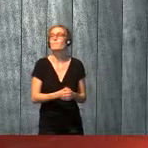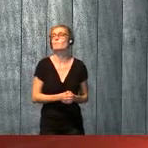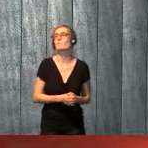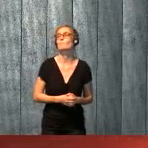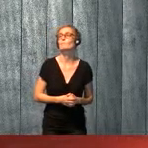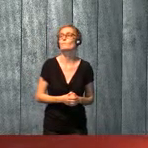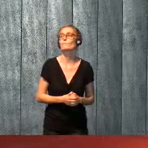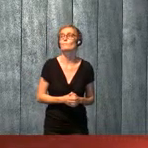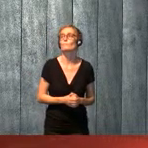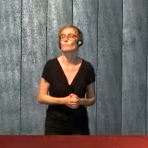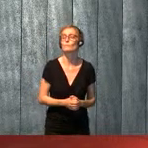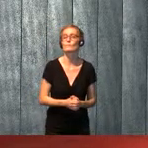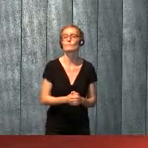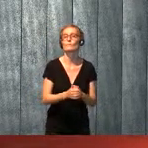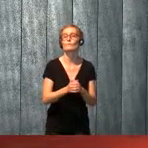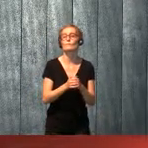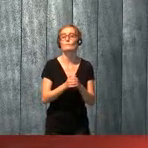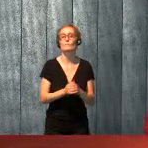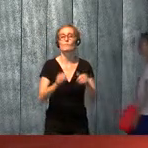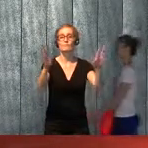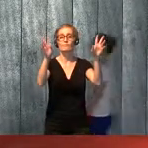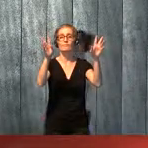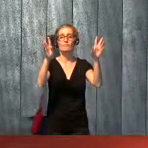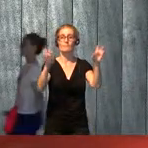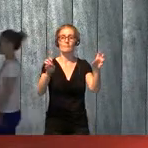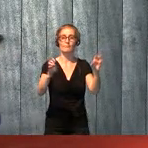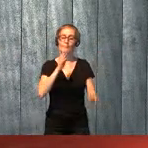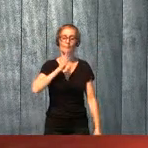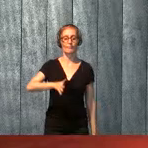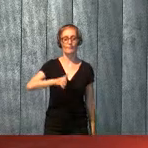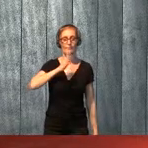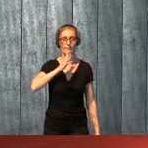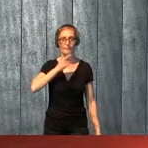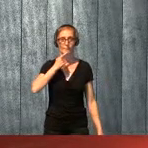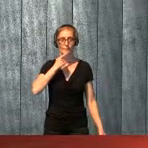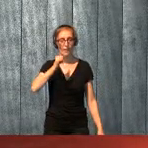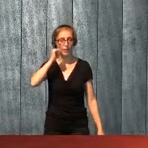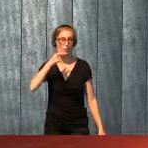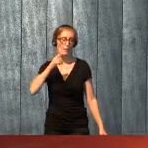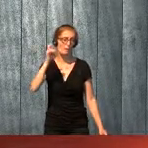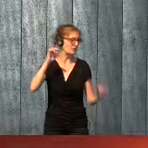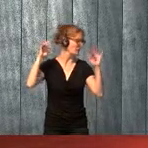revenir à ce qui était à l'origine le titre de cette rencontre, c'est demain le déluge.